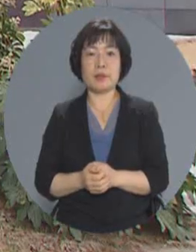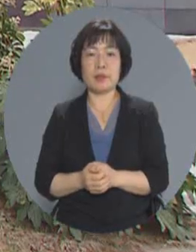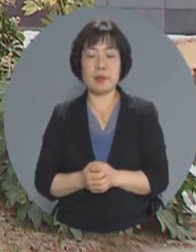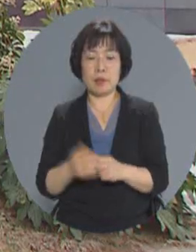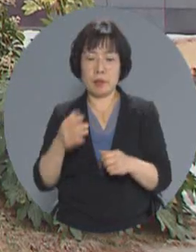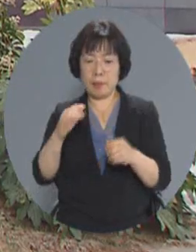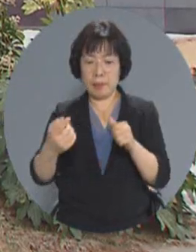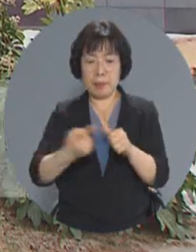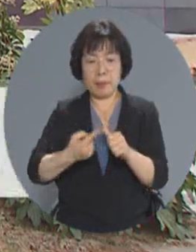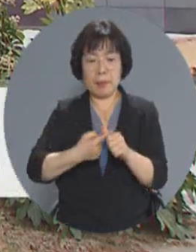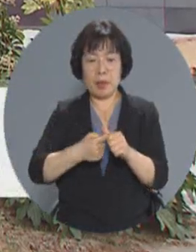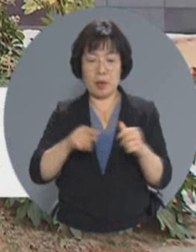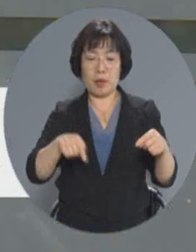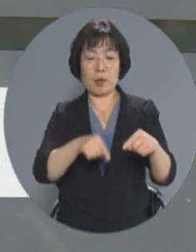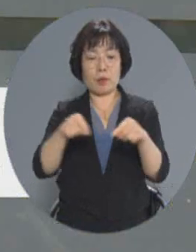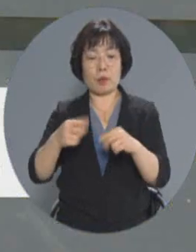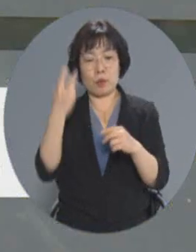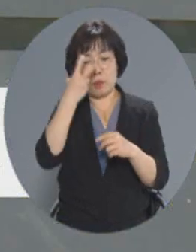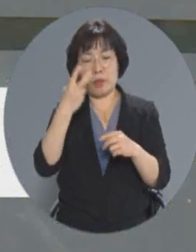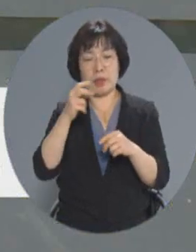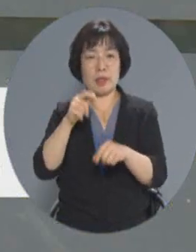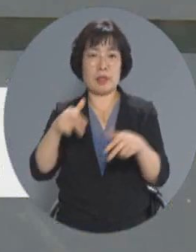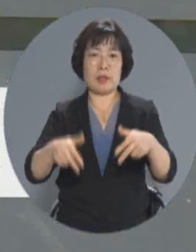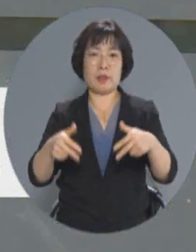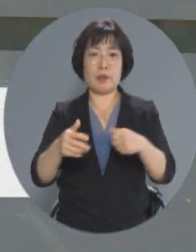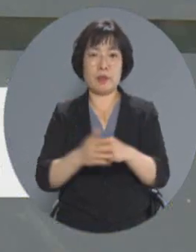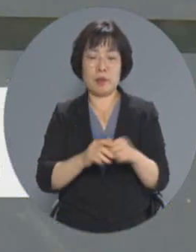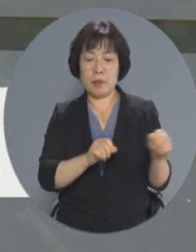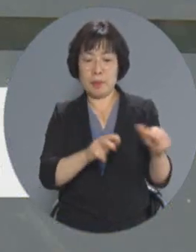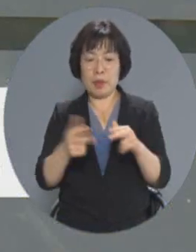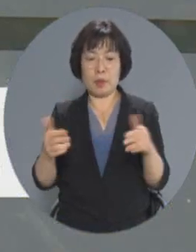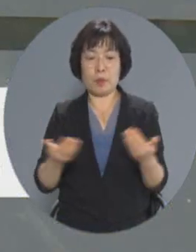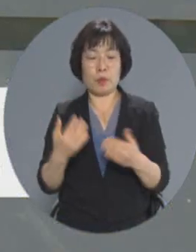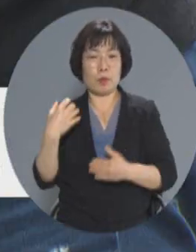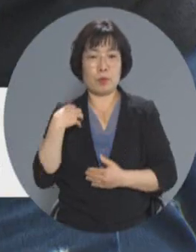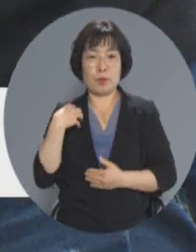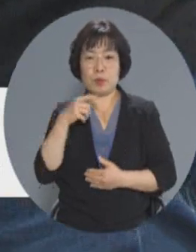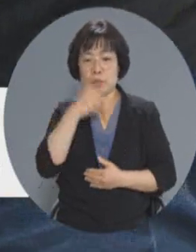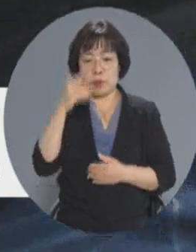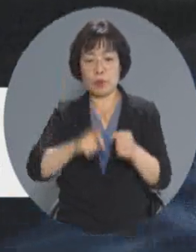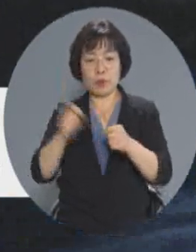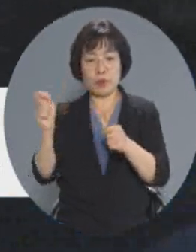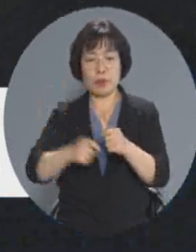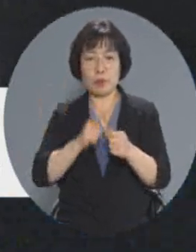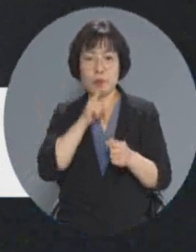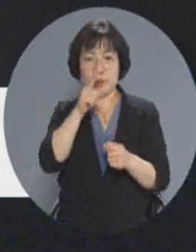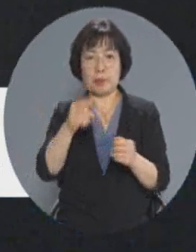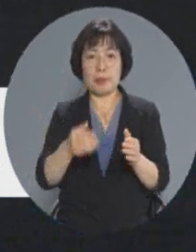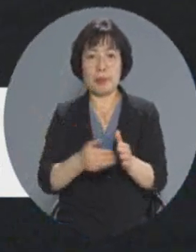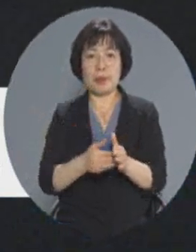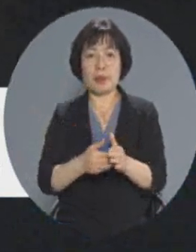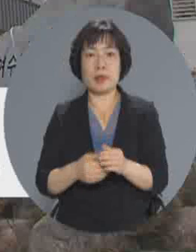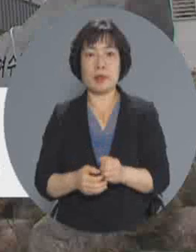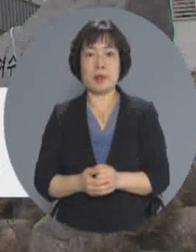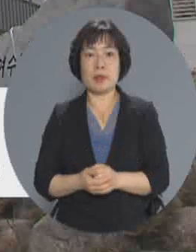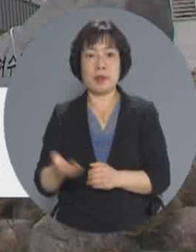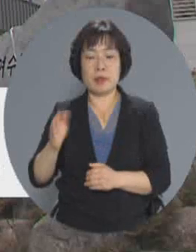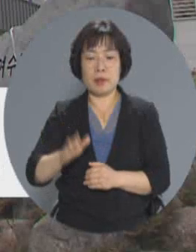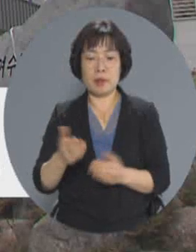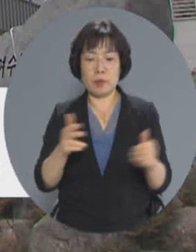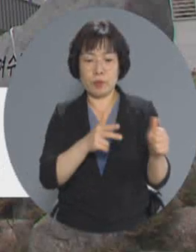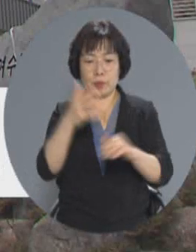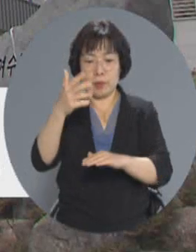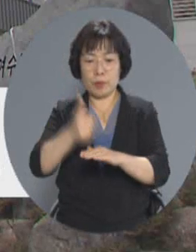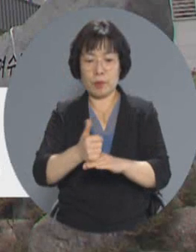해당 폭언을 듣고 녹음한 아파트 관리소 직원들은 곧바로 고용노동부 여수지청에 신고했습니다. 그런데 취재